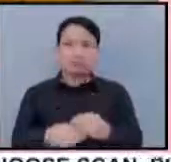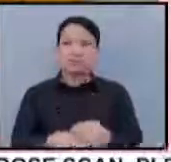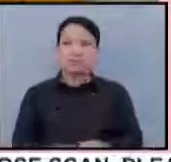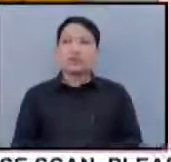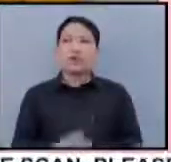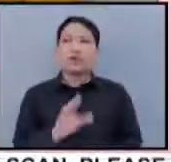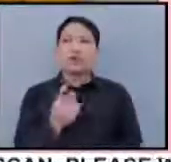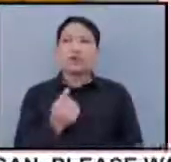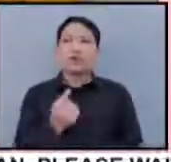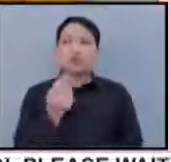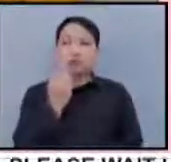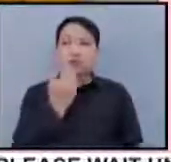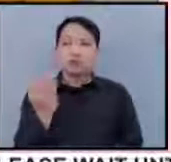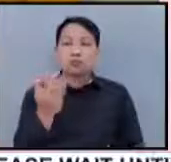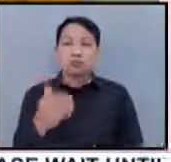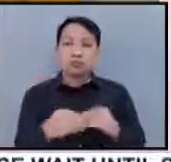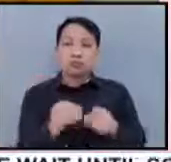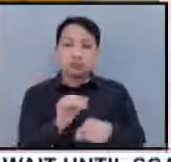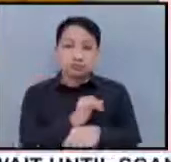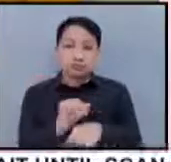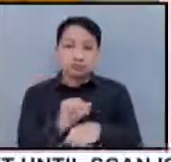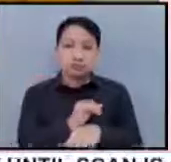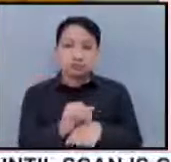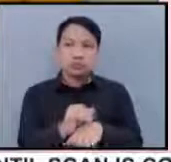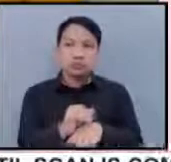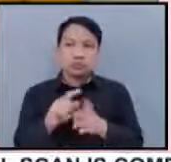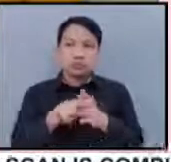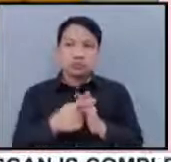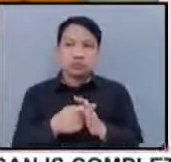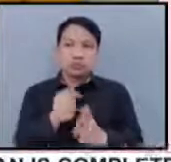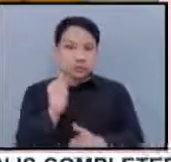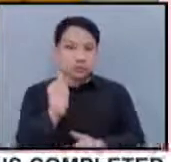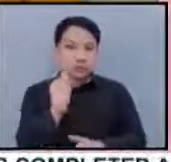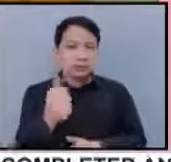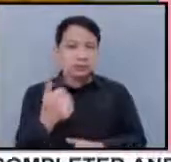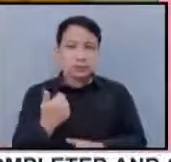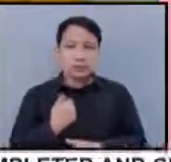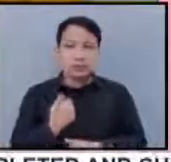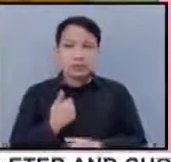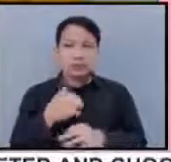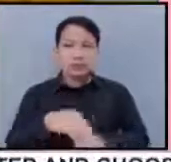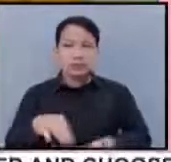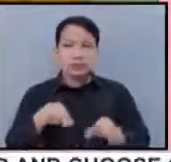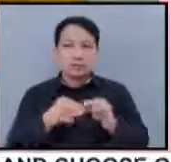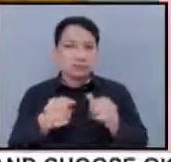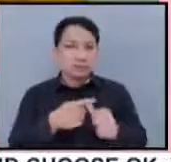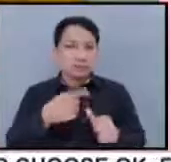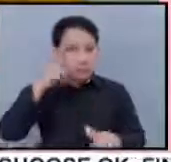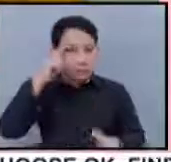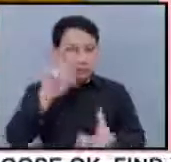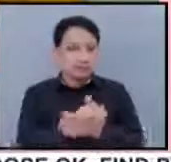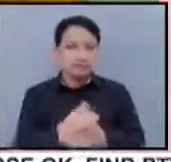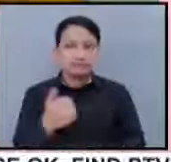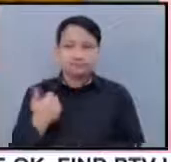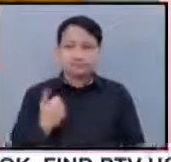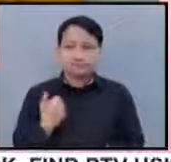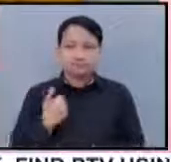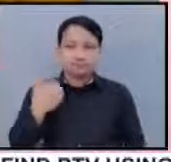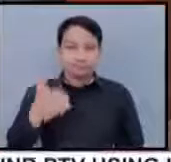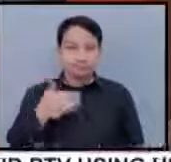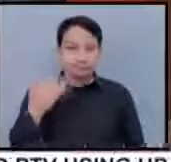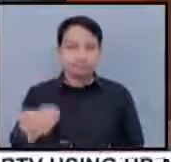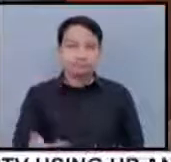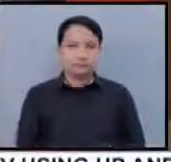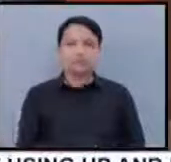talagang magsikap, magsisimula yun sa sarili mo, na kailangan maniwala ka muna sa sarili mo, tapos magsakripisyo siyempre.